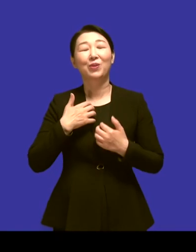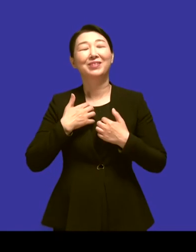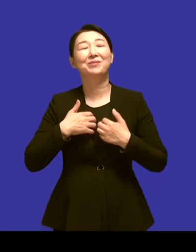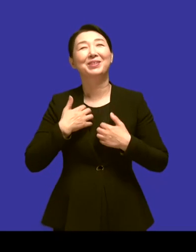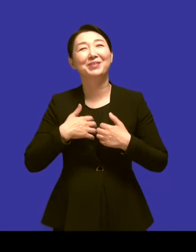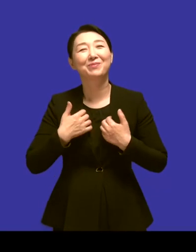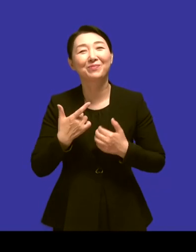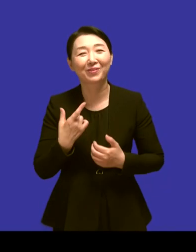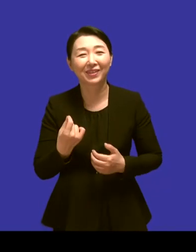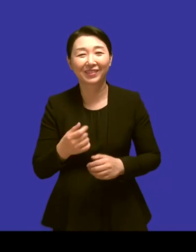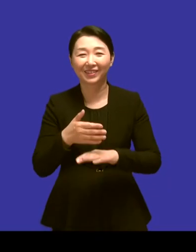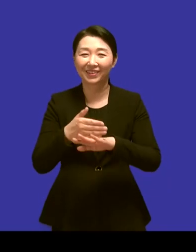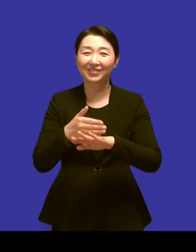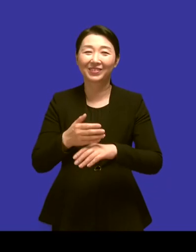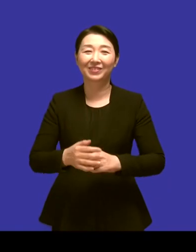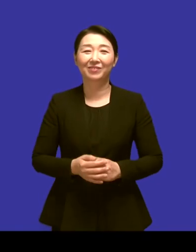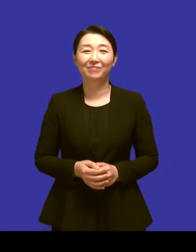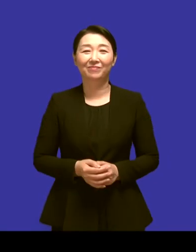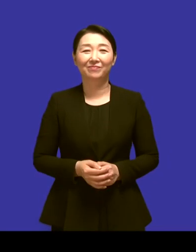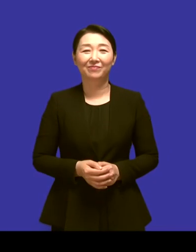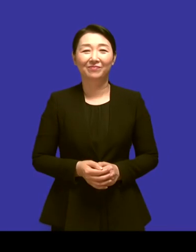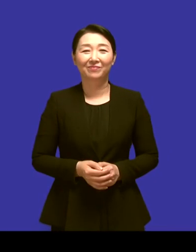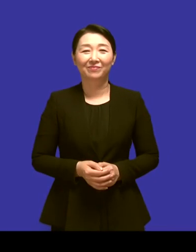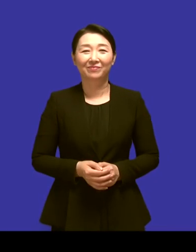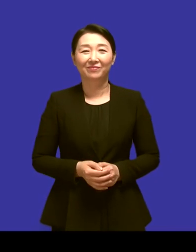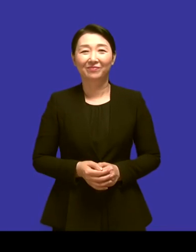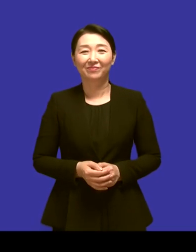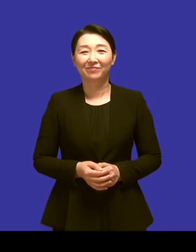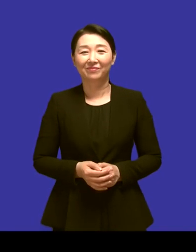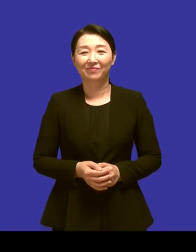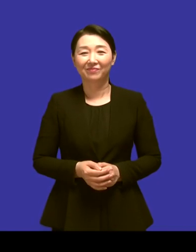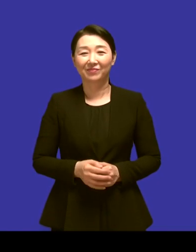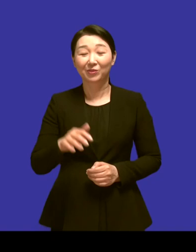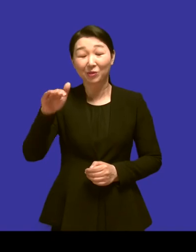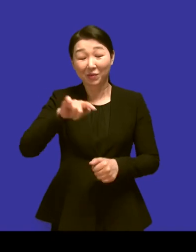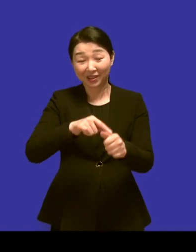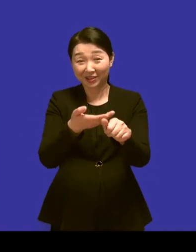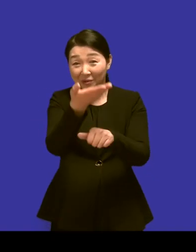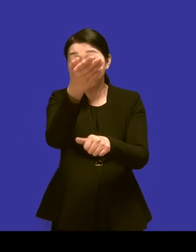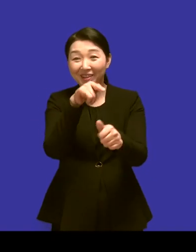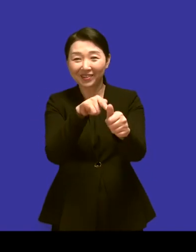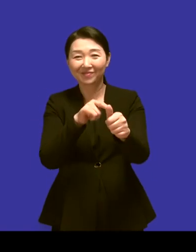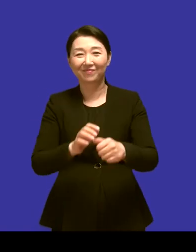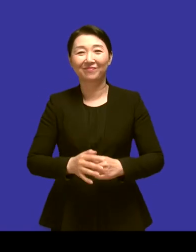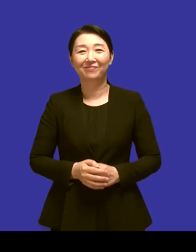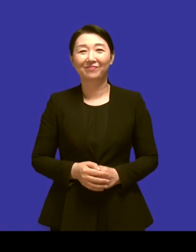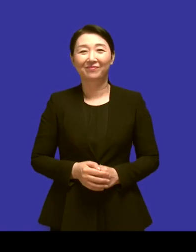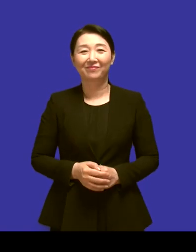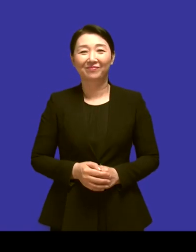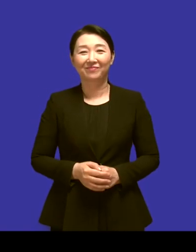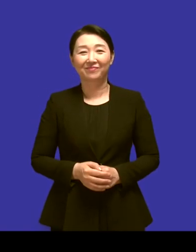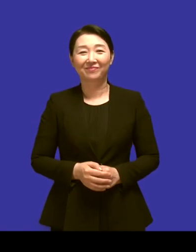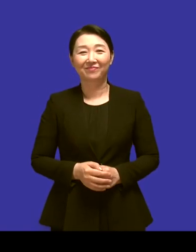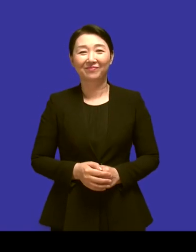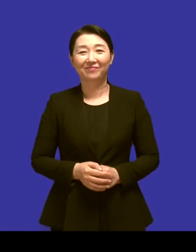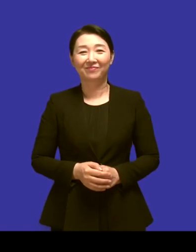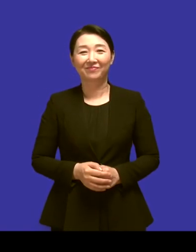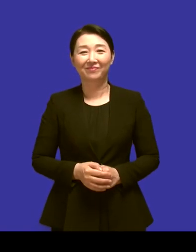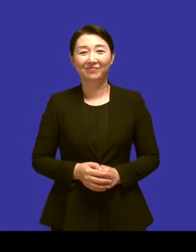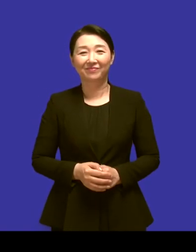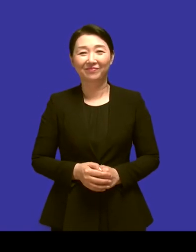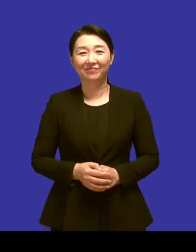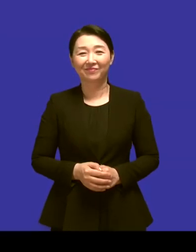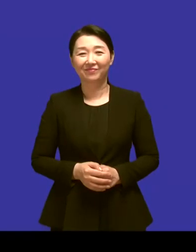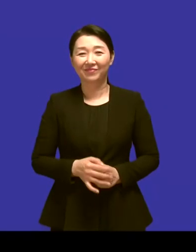기쁩니다. 아, 네. 맞아요. 맞아요. 감사합니다. 예. 감사합니다. 우리 힙합계 선배. 야, 야.